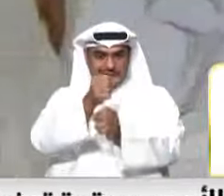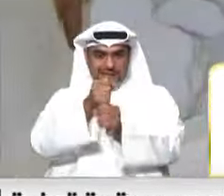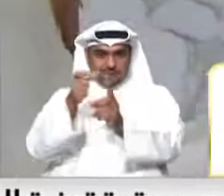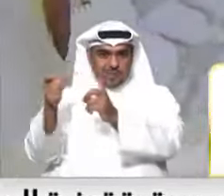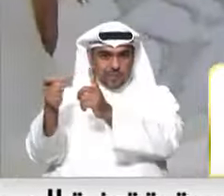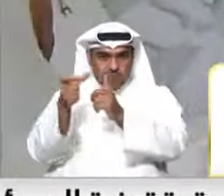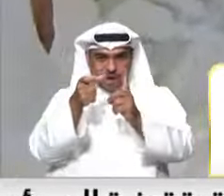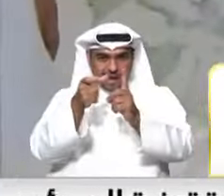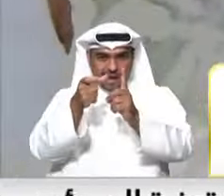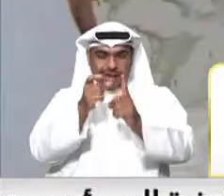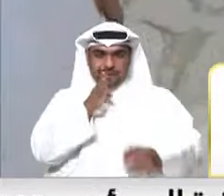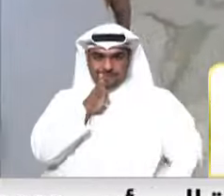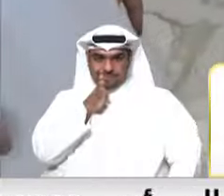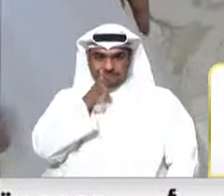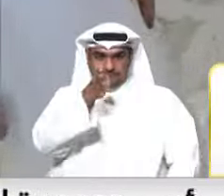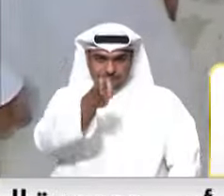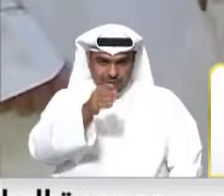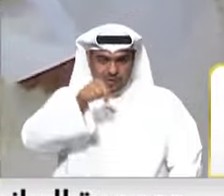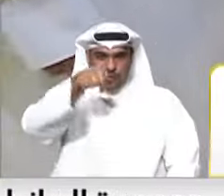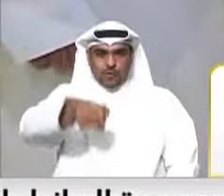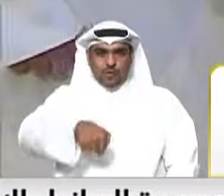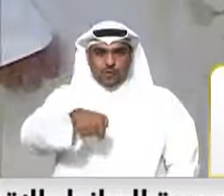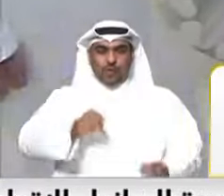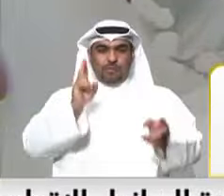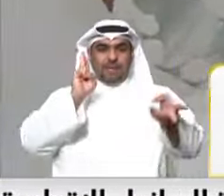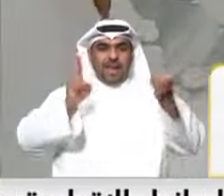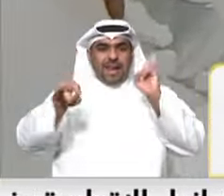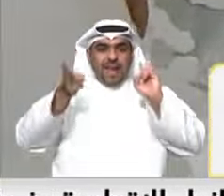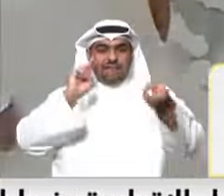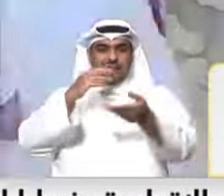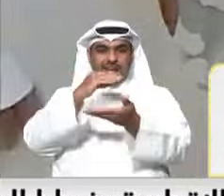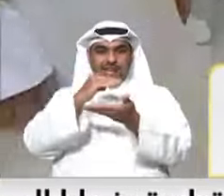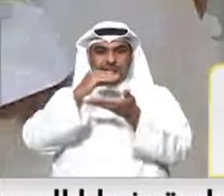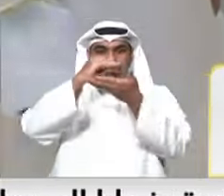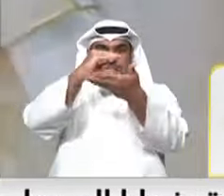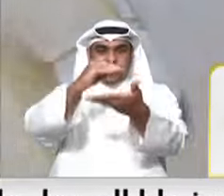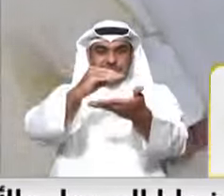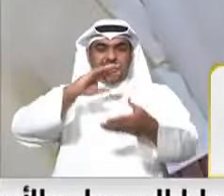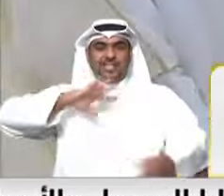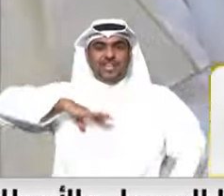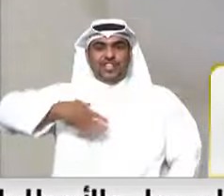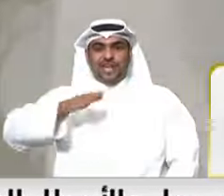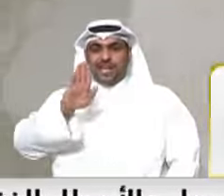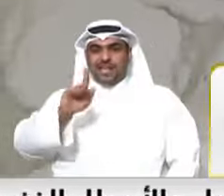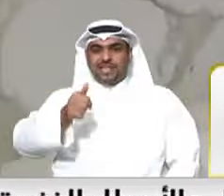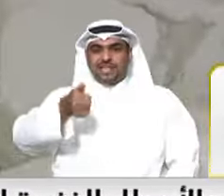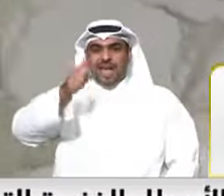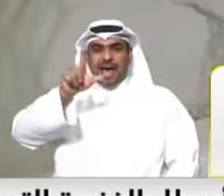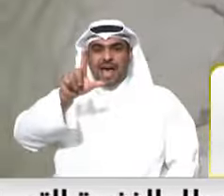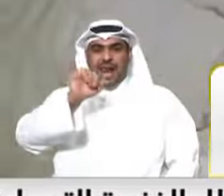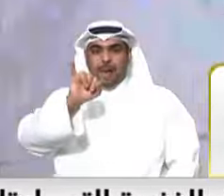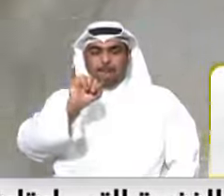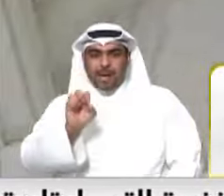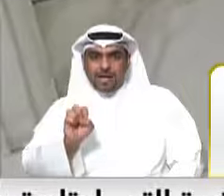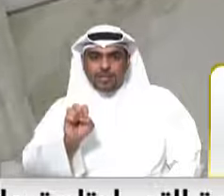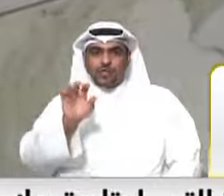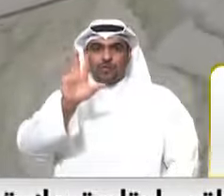صباح اليوم حفل جائزة سمو الشيخ سالم العلي الصباح للمعلوماتية في الدورة